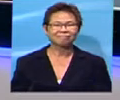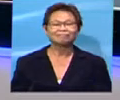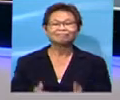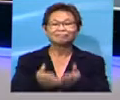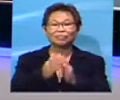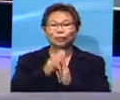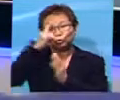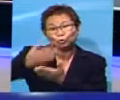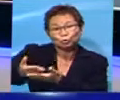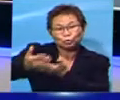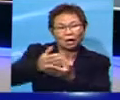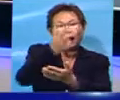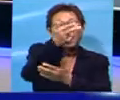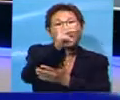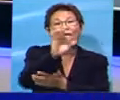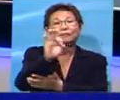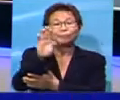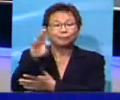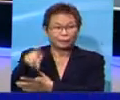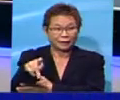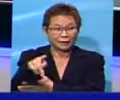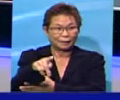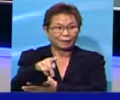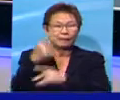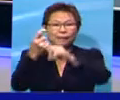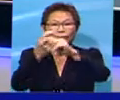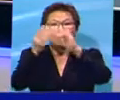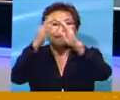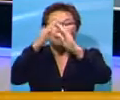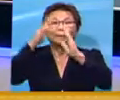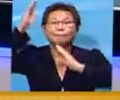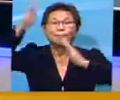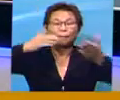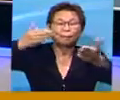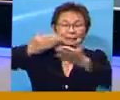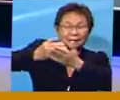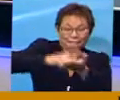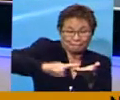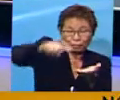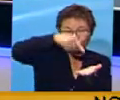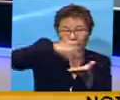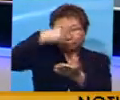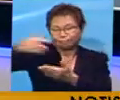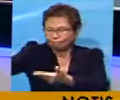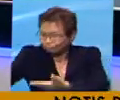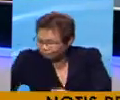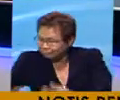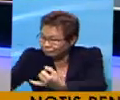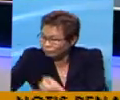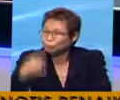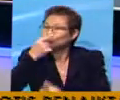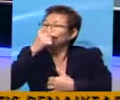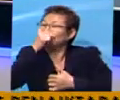permintaan untuk cadangan rfp bagi peranan pemaju induk Bandar Malaysia akan dikeluarkan menjelang akhir minggu ini bagi menjemput pihak-pihak yang